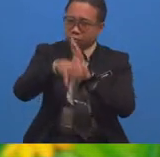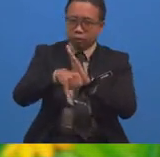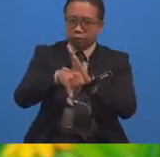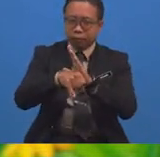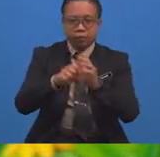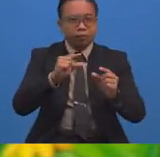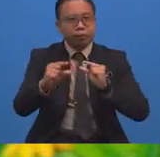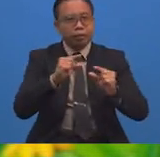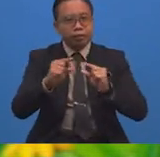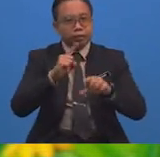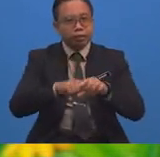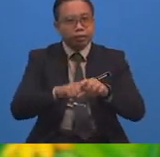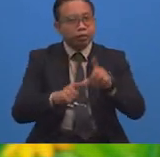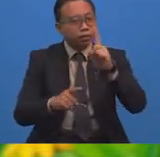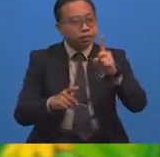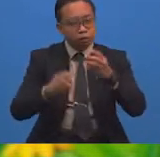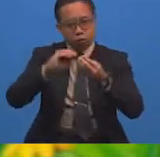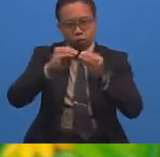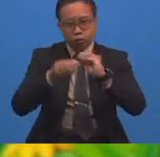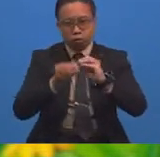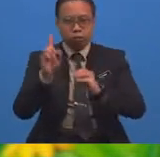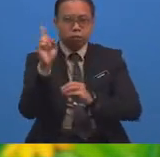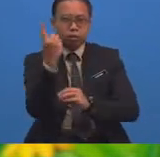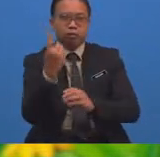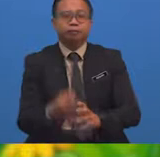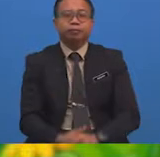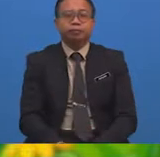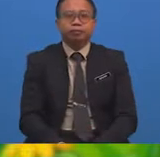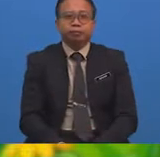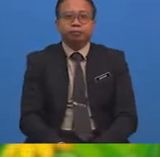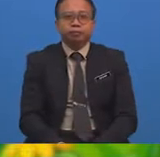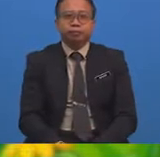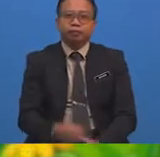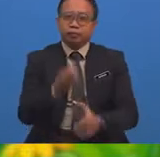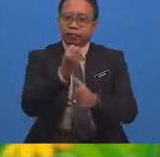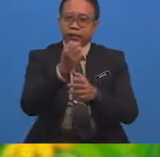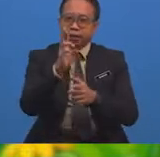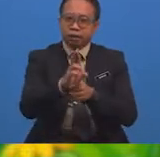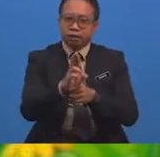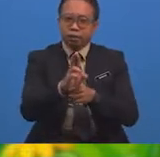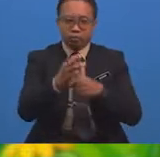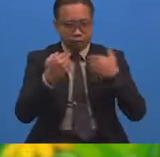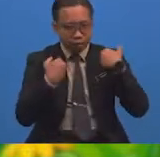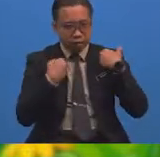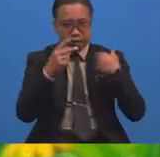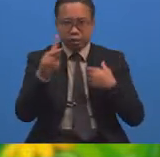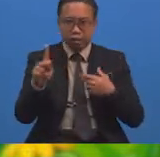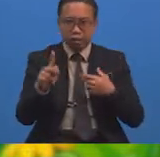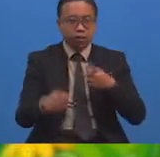bergerak pada satu nomor sahaja atau adegan